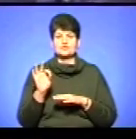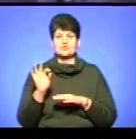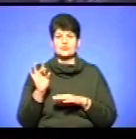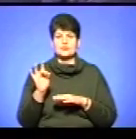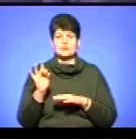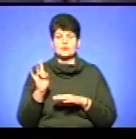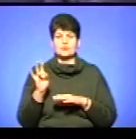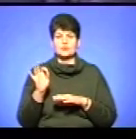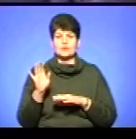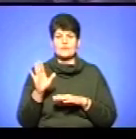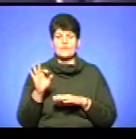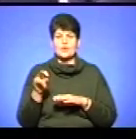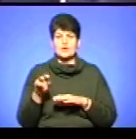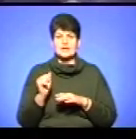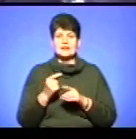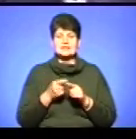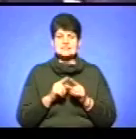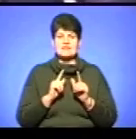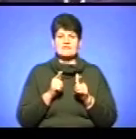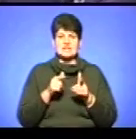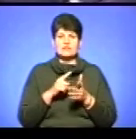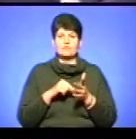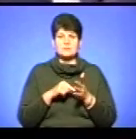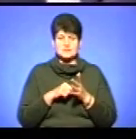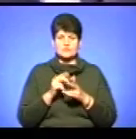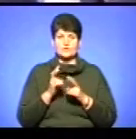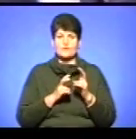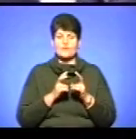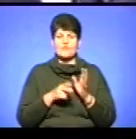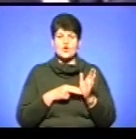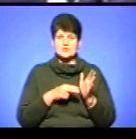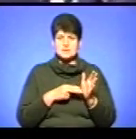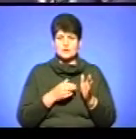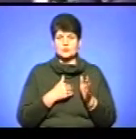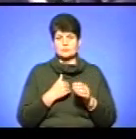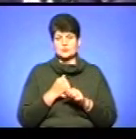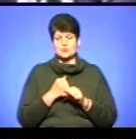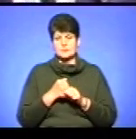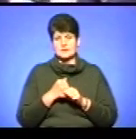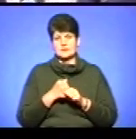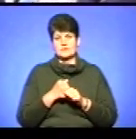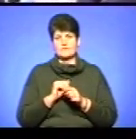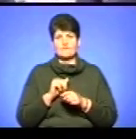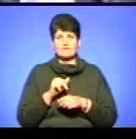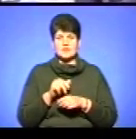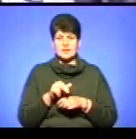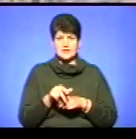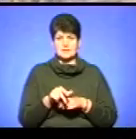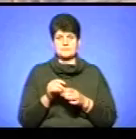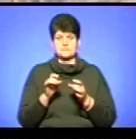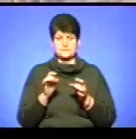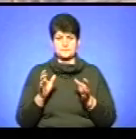це вхід в місто, і від залізничного вокзалу хотілося б зробити символічний вхід і дещо